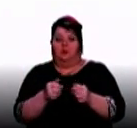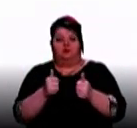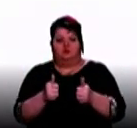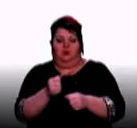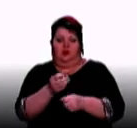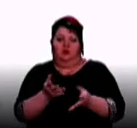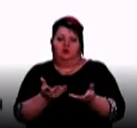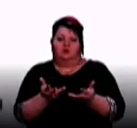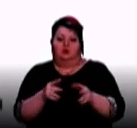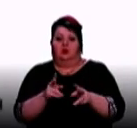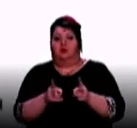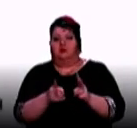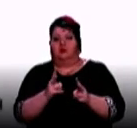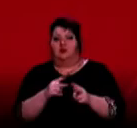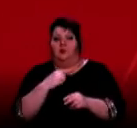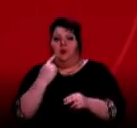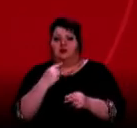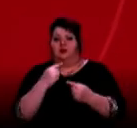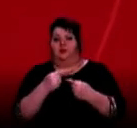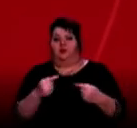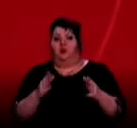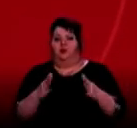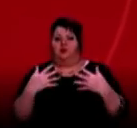продукти. Будьте здорові!